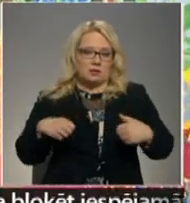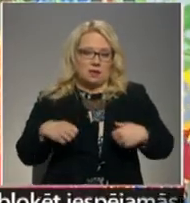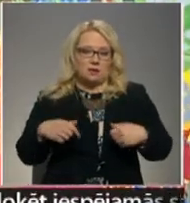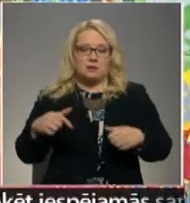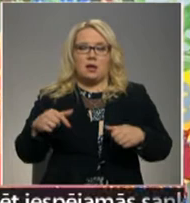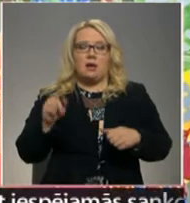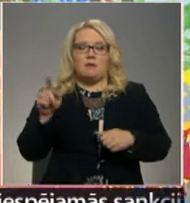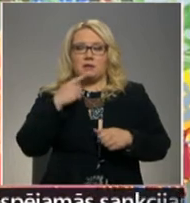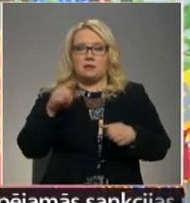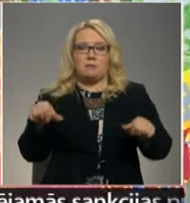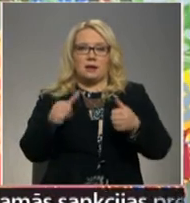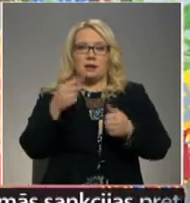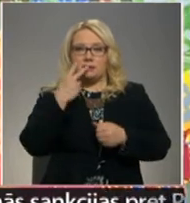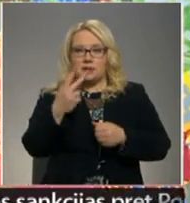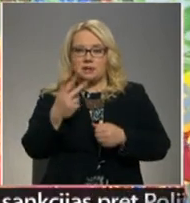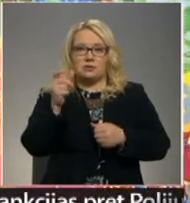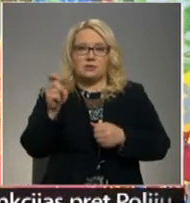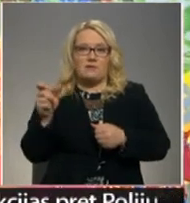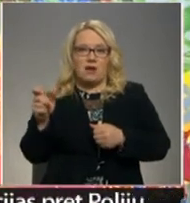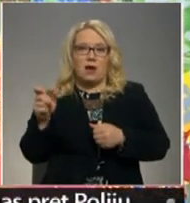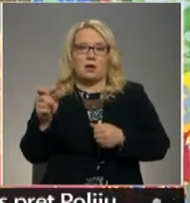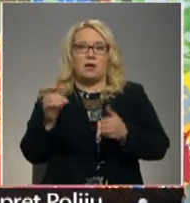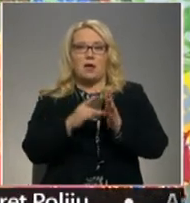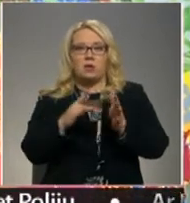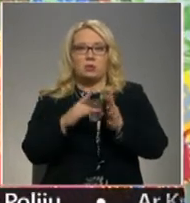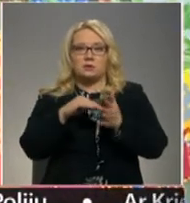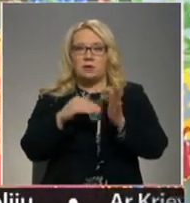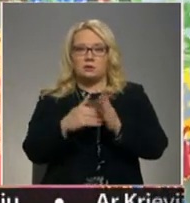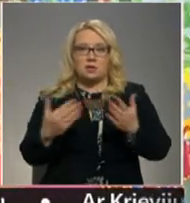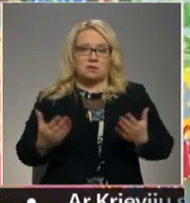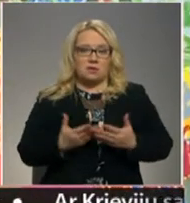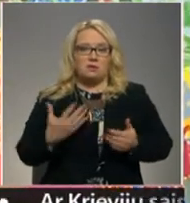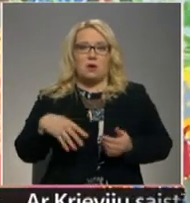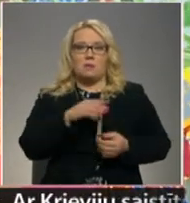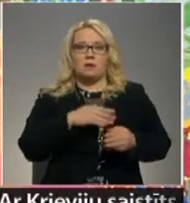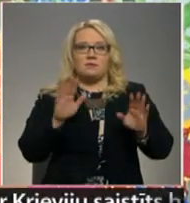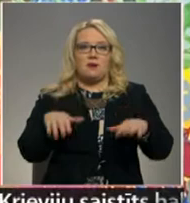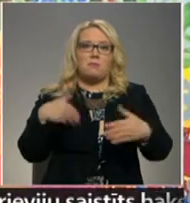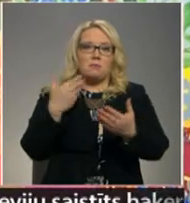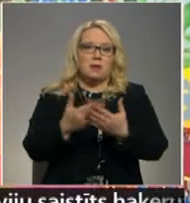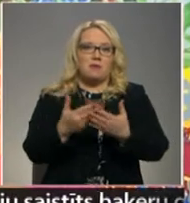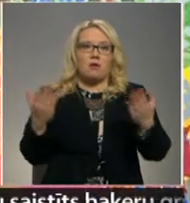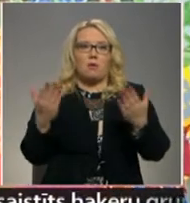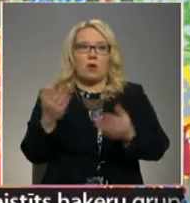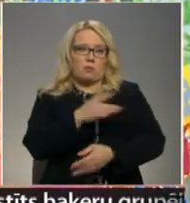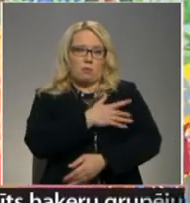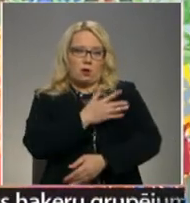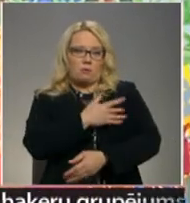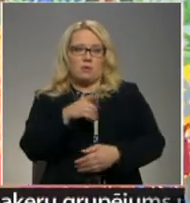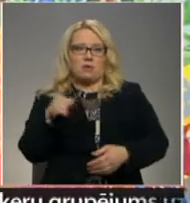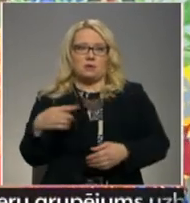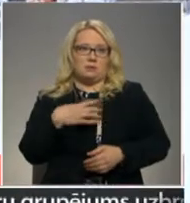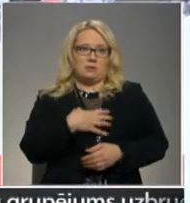mēs redzot cilvēkos, kādos apstākļos viņš dzīvo, mēs varam piedāvāt kādu pakalpojumu, ja viņam